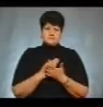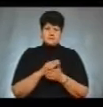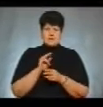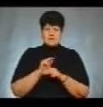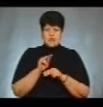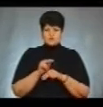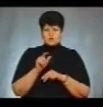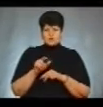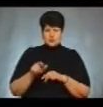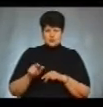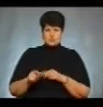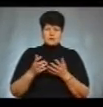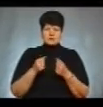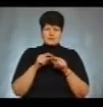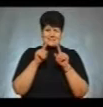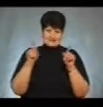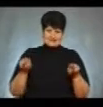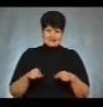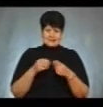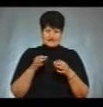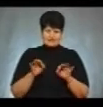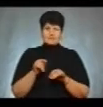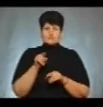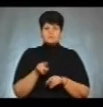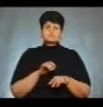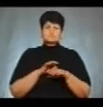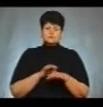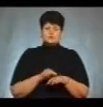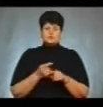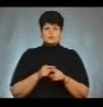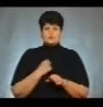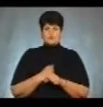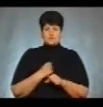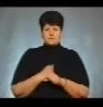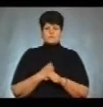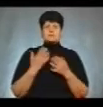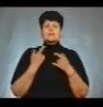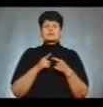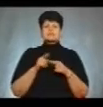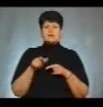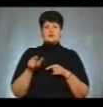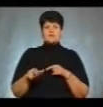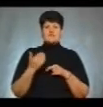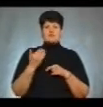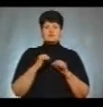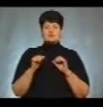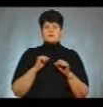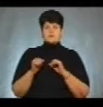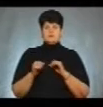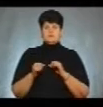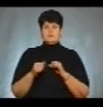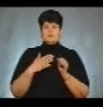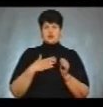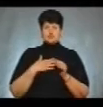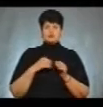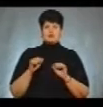навчені люди, отримані сертифікати, і вони здійснюють дану роботу. Тобто скільки це людей? В вашому управлінні? В нашому управлінні поки що